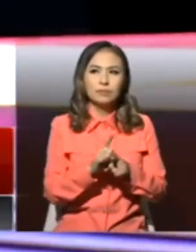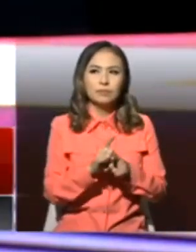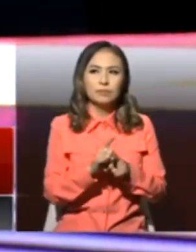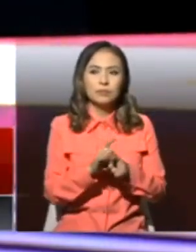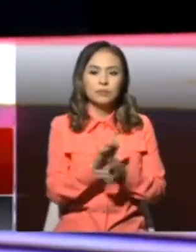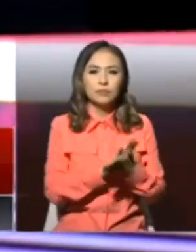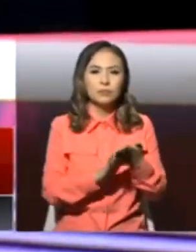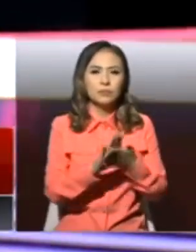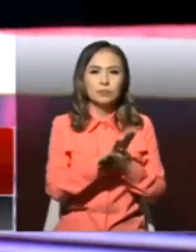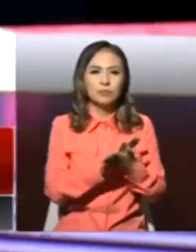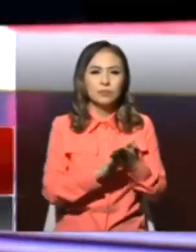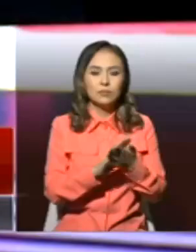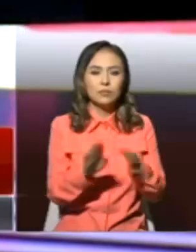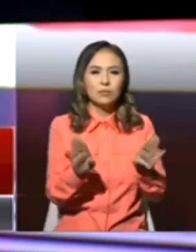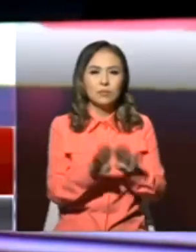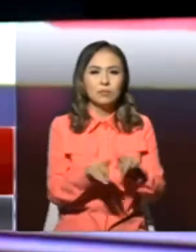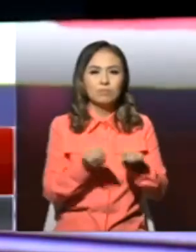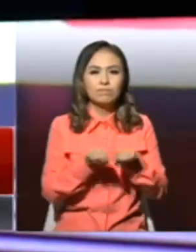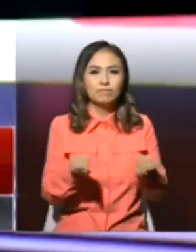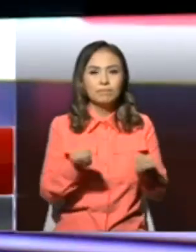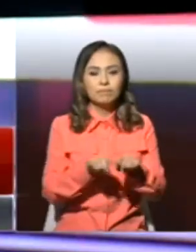нәрсеге қарап жатқан жоқ. Осылай дәріпте жүр.